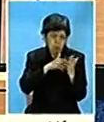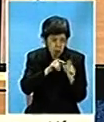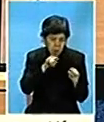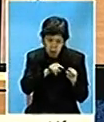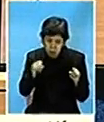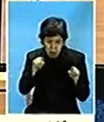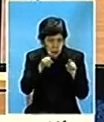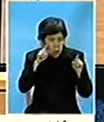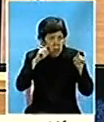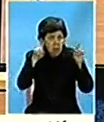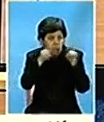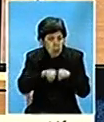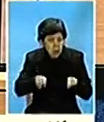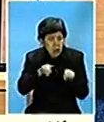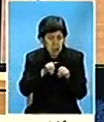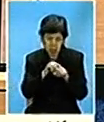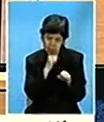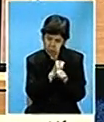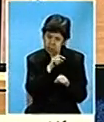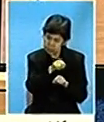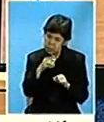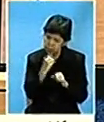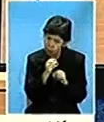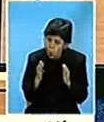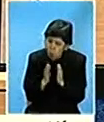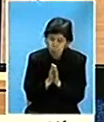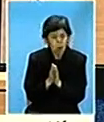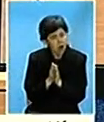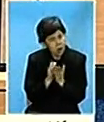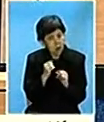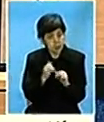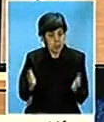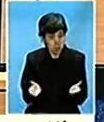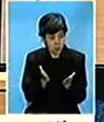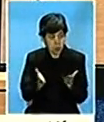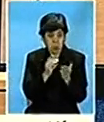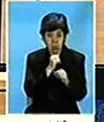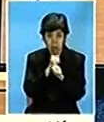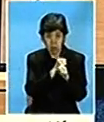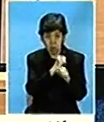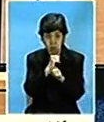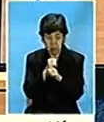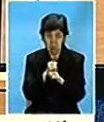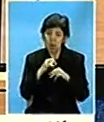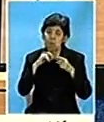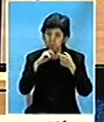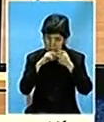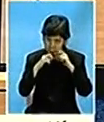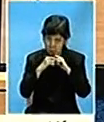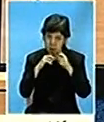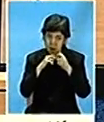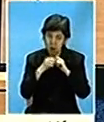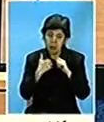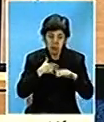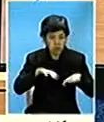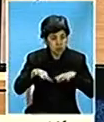หรือเป็นงานที่ควรจะต้องกระทำควบคู่ต่อเนื่องหรือสนับสนุนซึ่งกันและกันซึ่งเป็นปัญหาของการบ